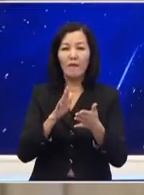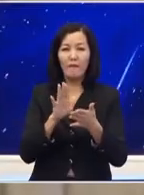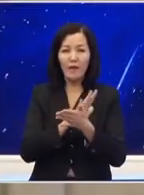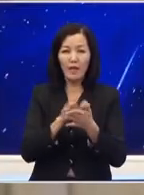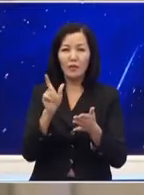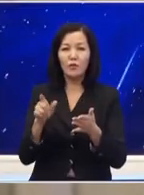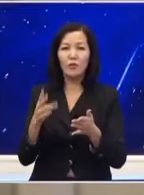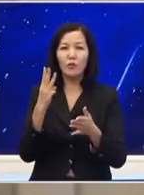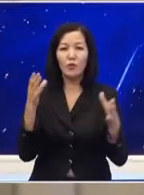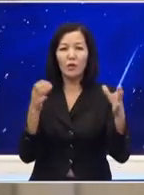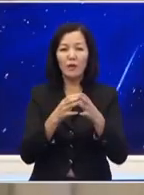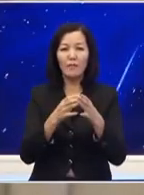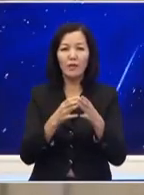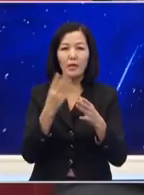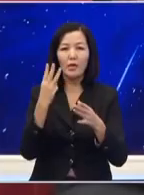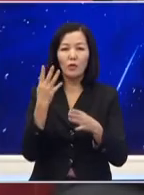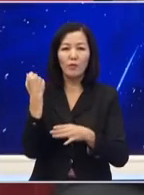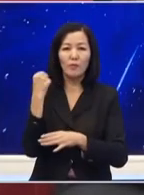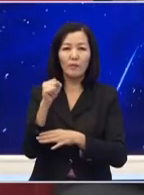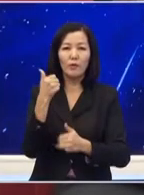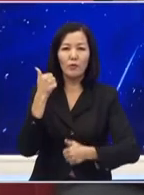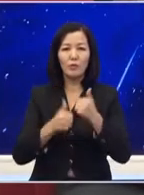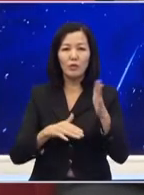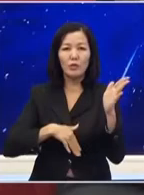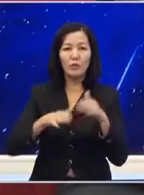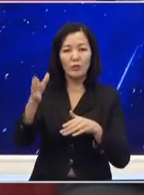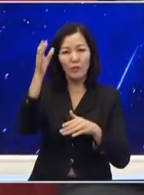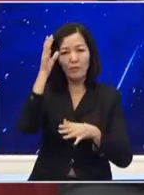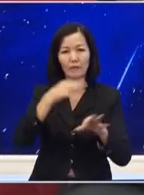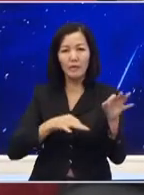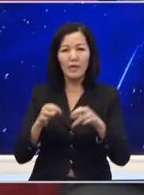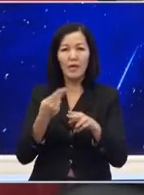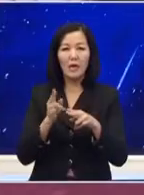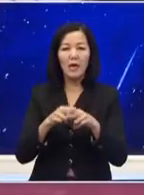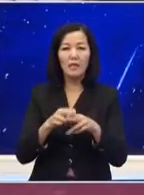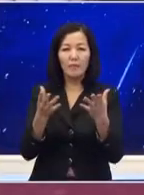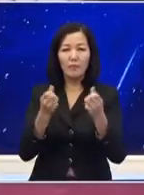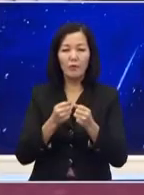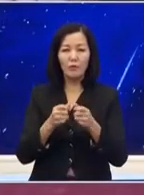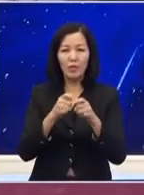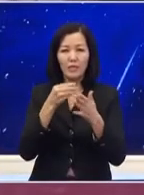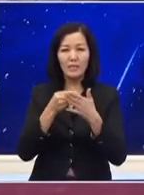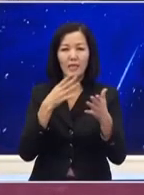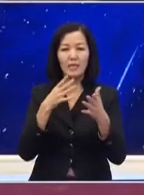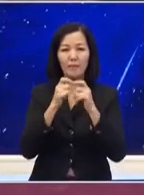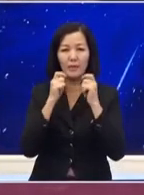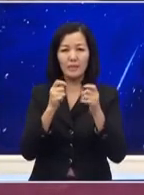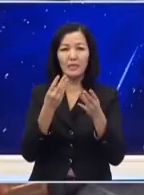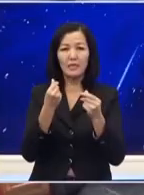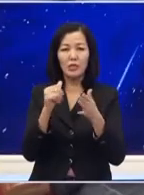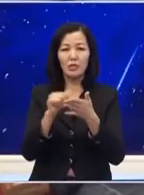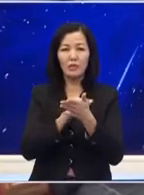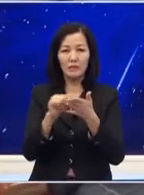волонтеров, 3 команд, а также 3 победителей в конкурсе на лучший образовательный проект. Они получили ценные призы и